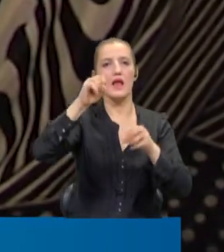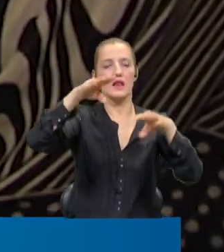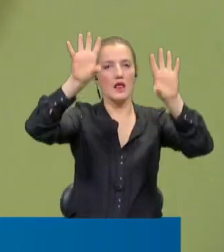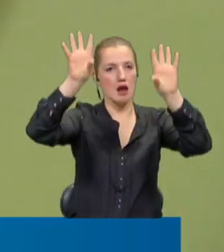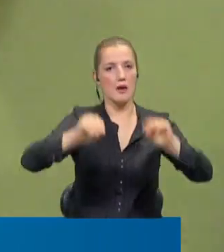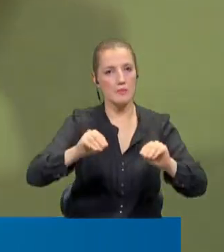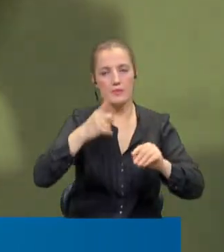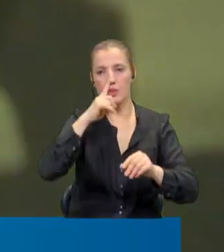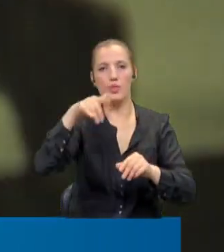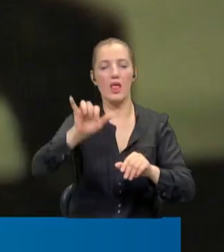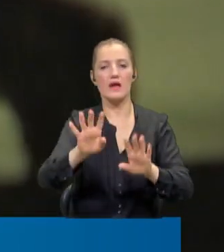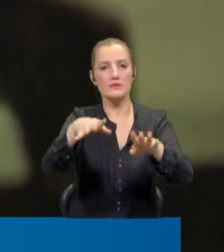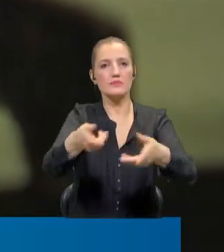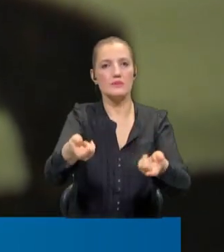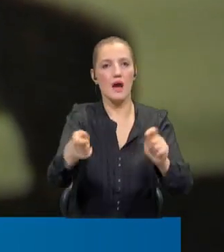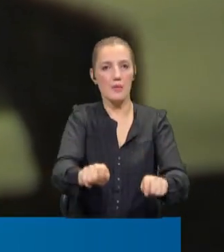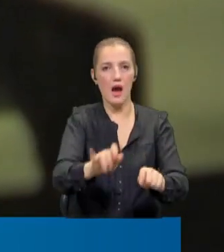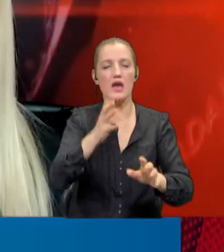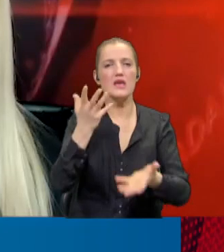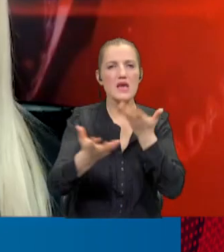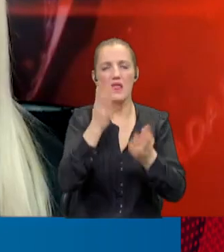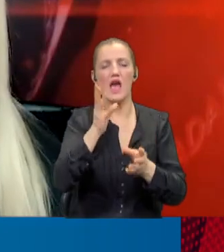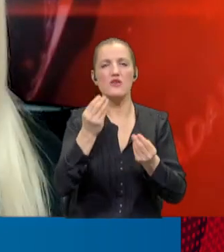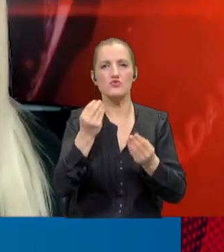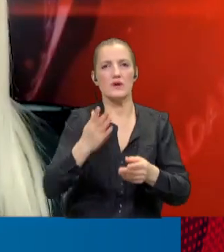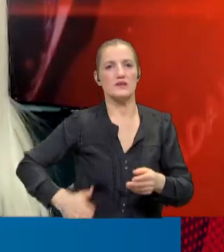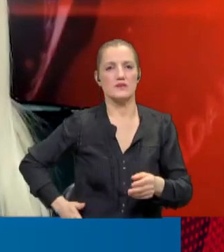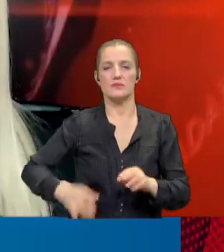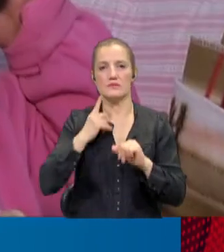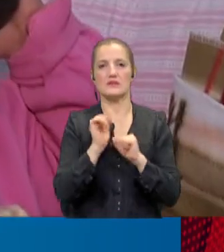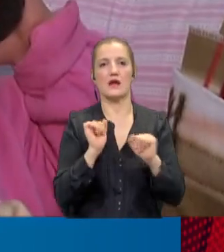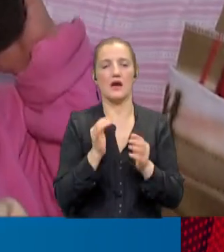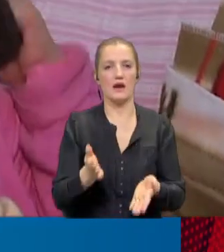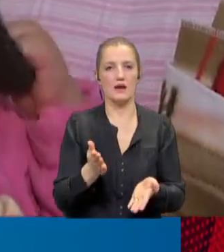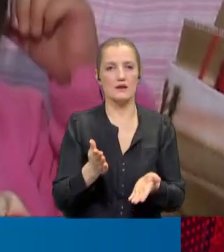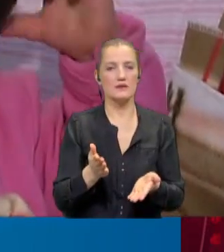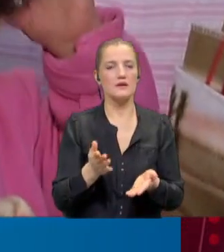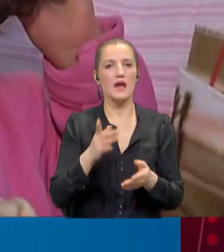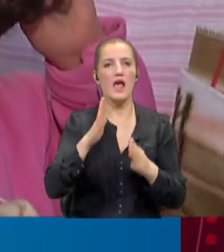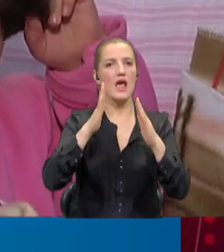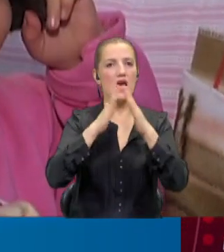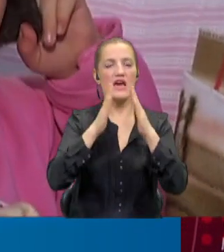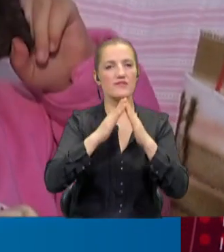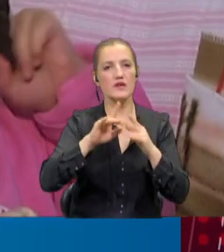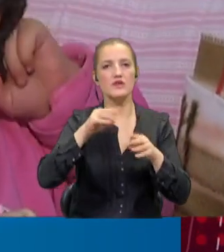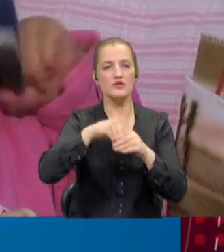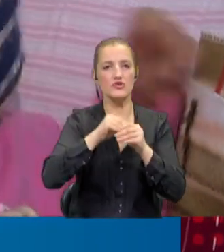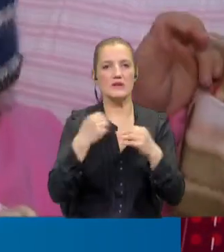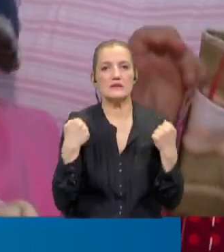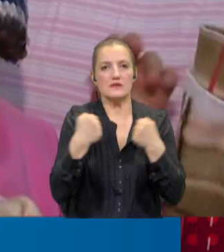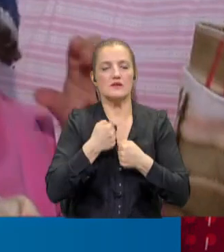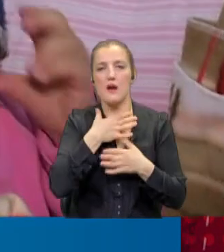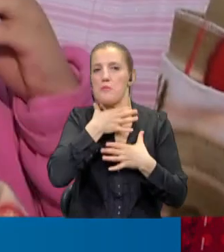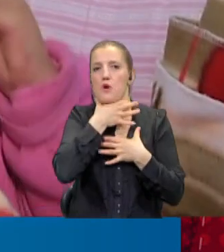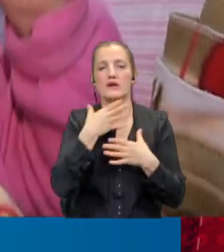kapatacak belki ama yanan en çok cebi olacak Hamza'nın ne uçak biliyor musunuz evde ikinci hırka giyeceğiz bakın